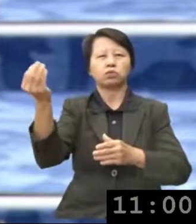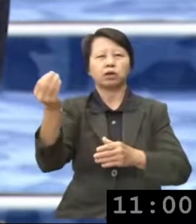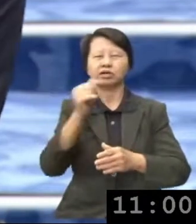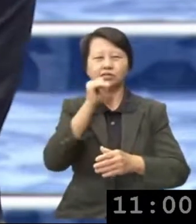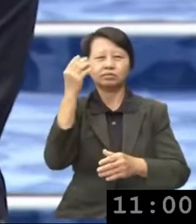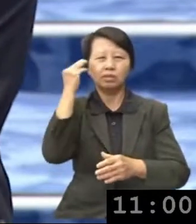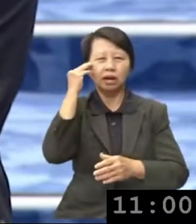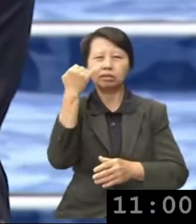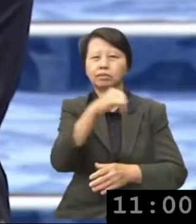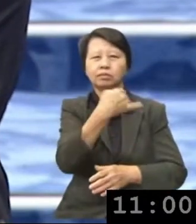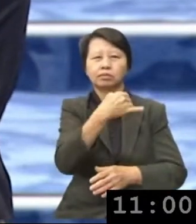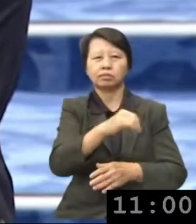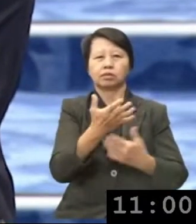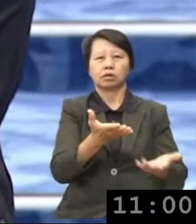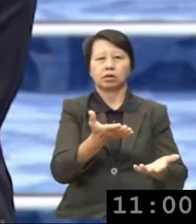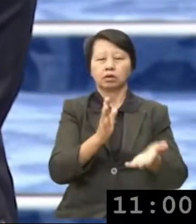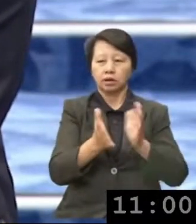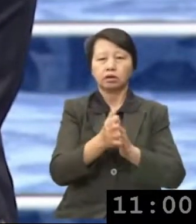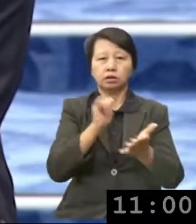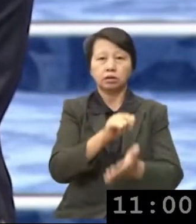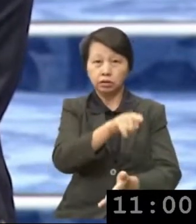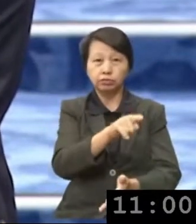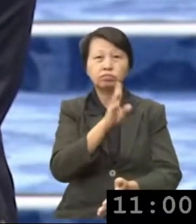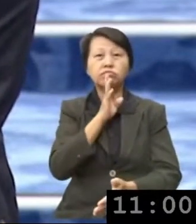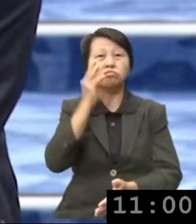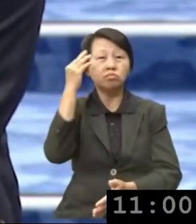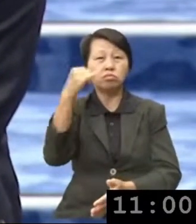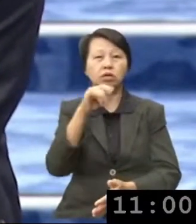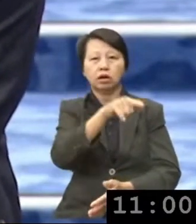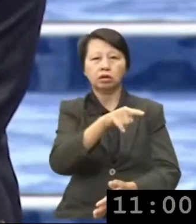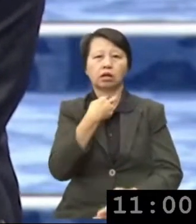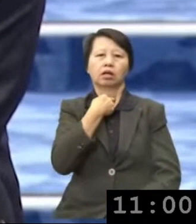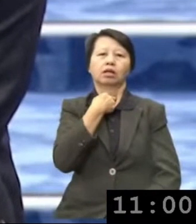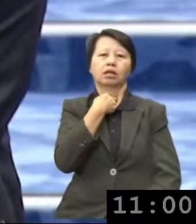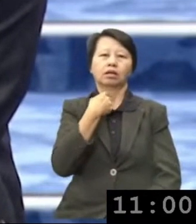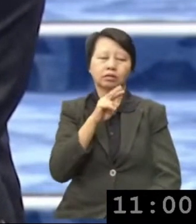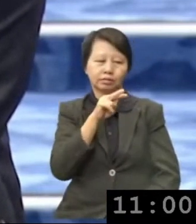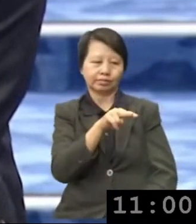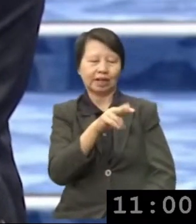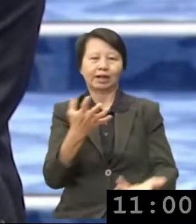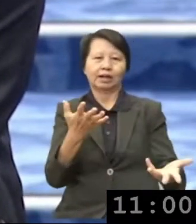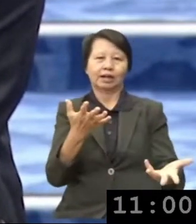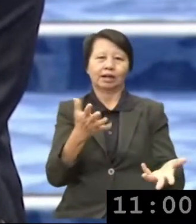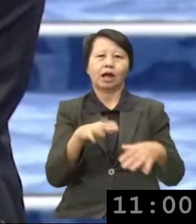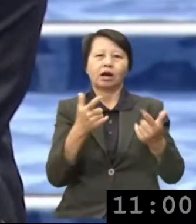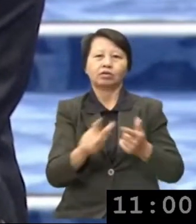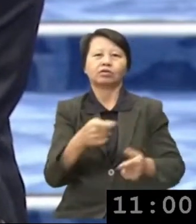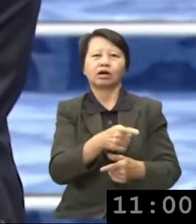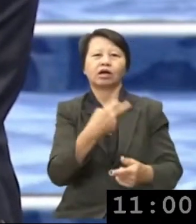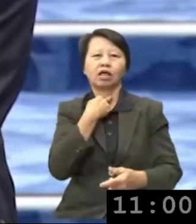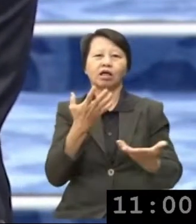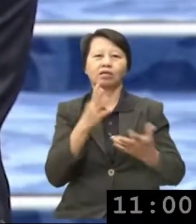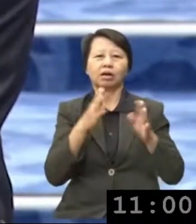sampai tidak boleh langsung jadi yang itu antara kekangan yang kita dapat yang kita hadapi itu